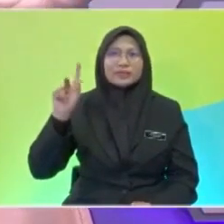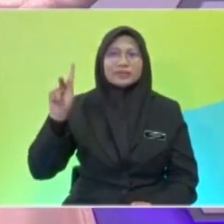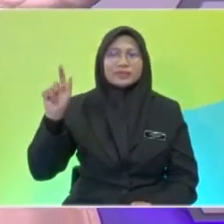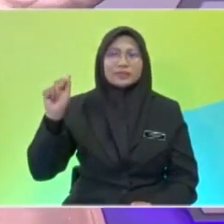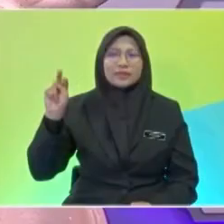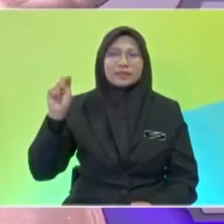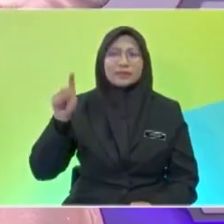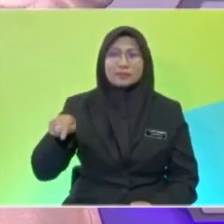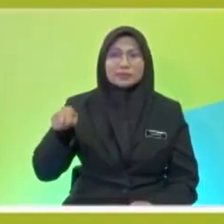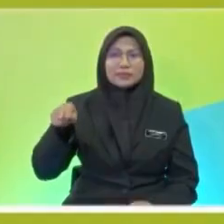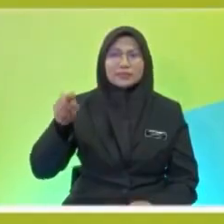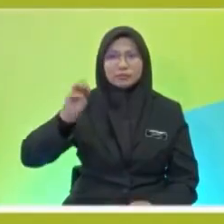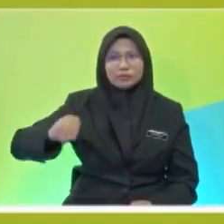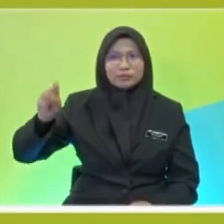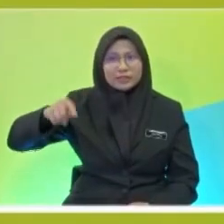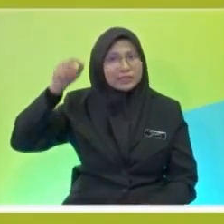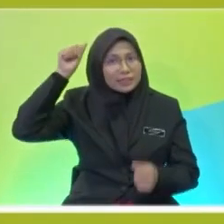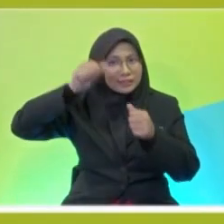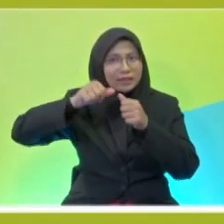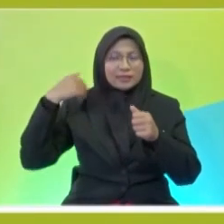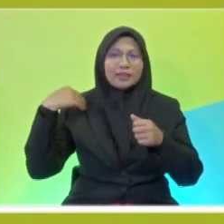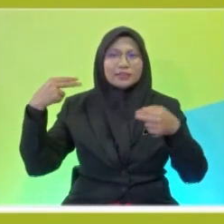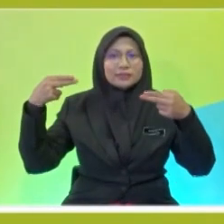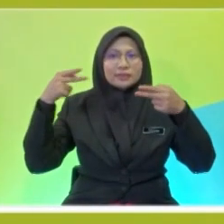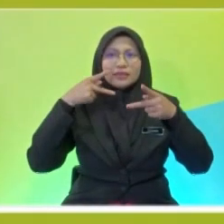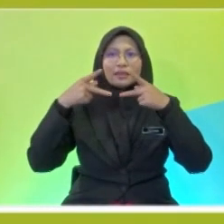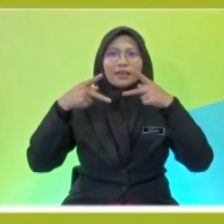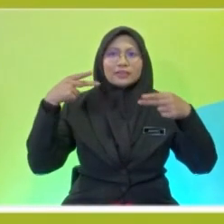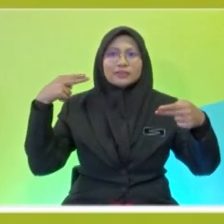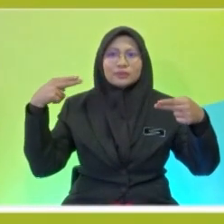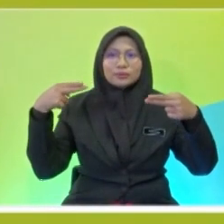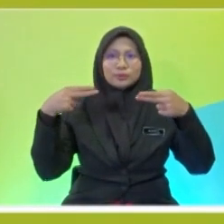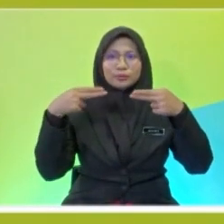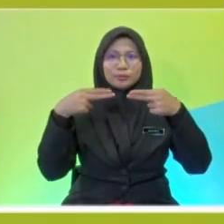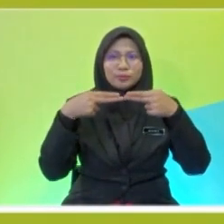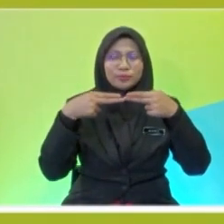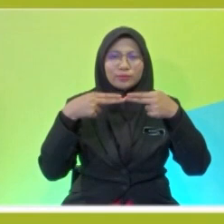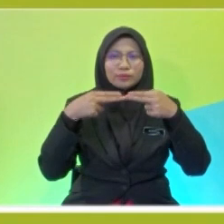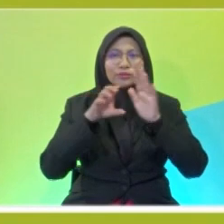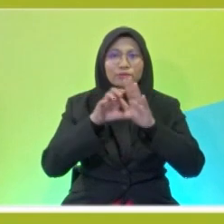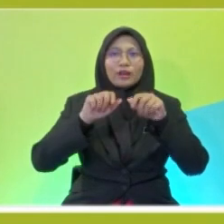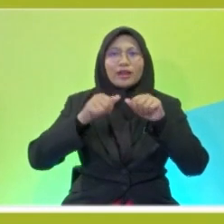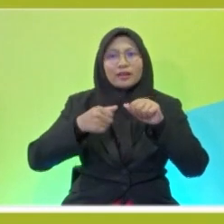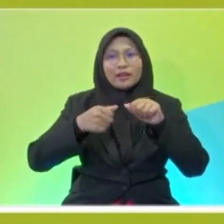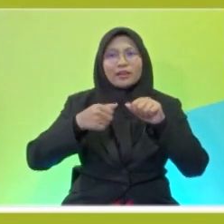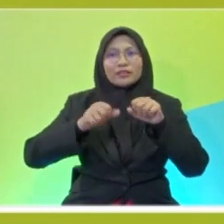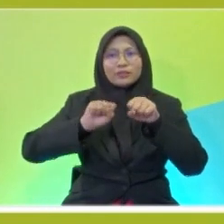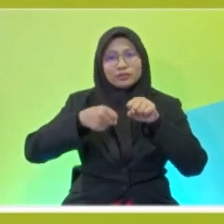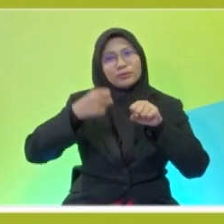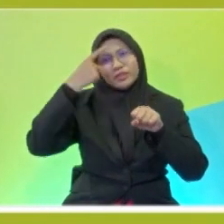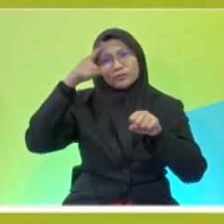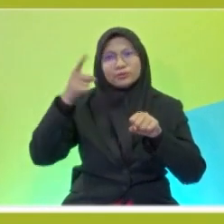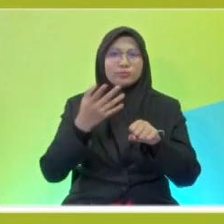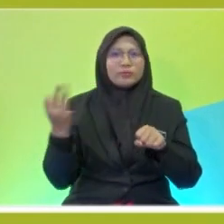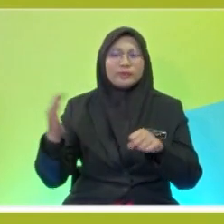di dalam contoh soal ini warga emas tinggal lebih seurangan karena anak-anak tidak dapat pulang menjalani mereka nah ini adalah contoh perubahan